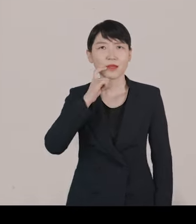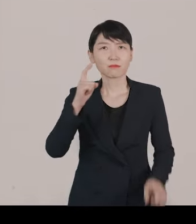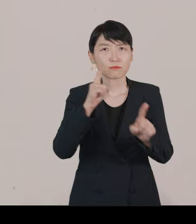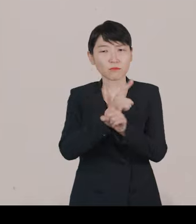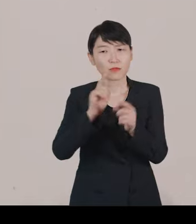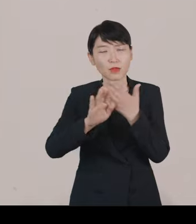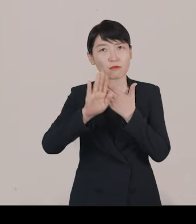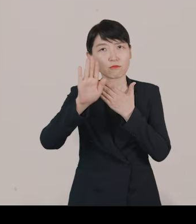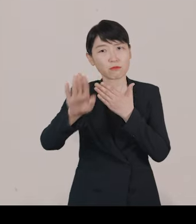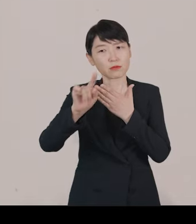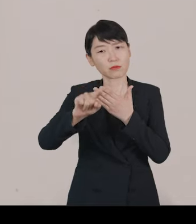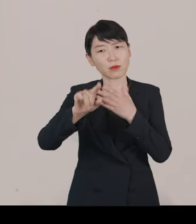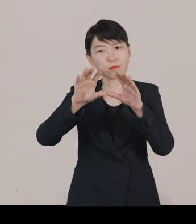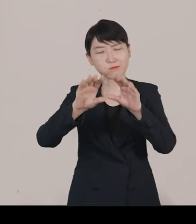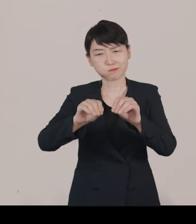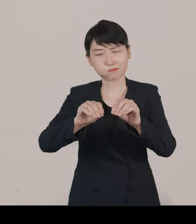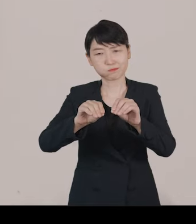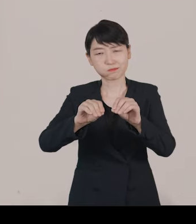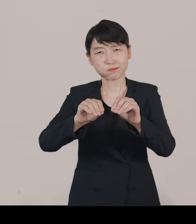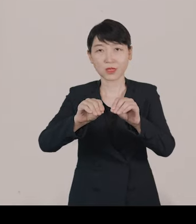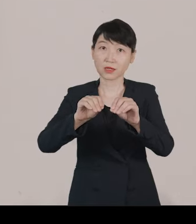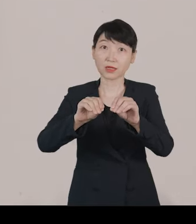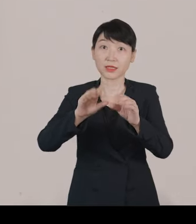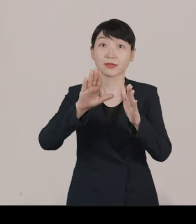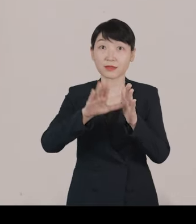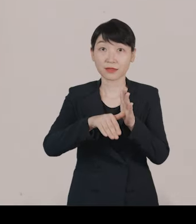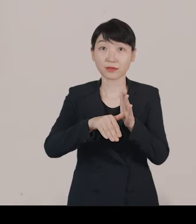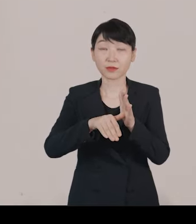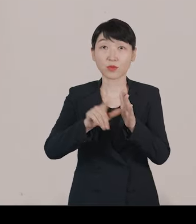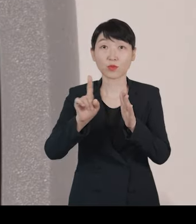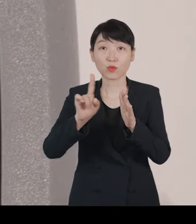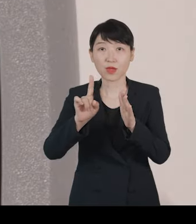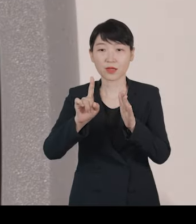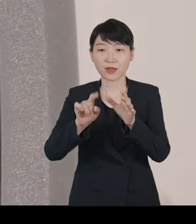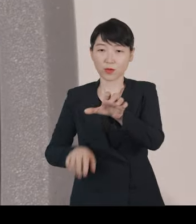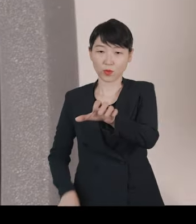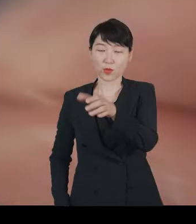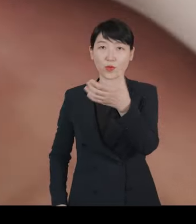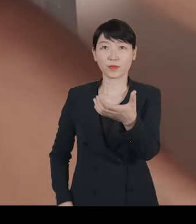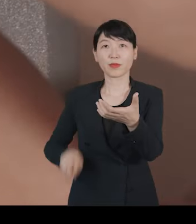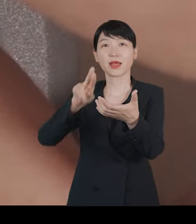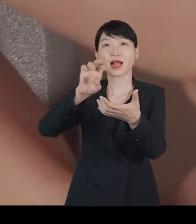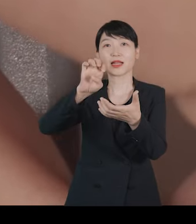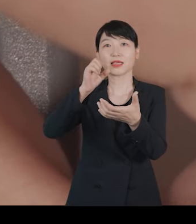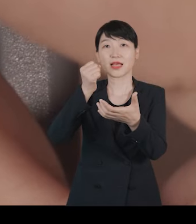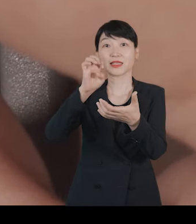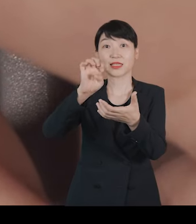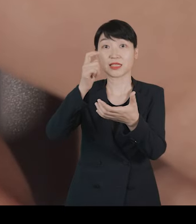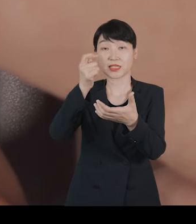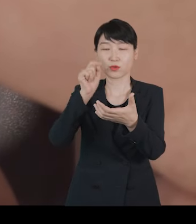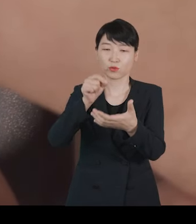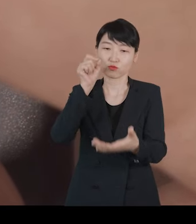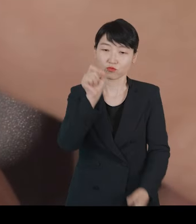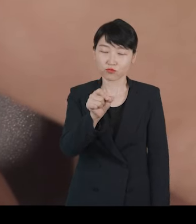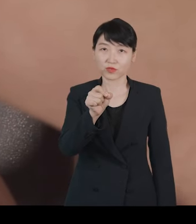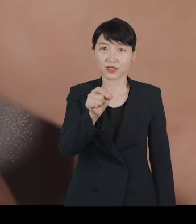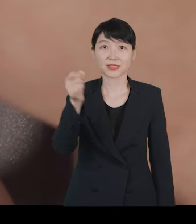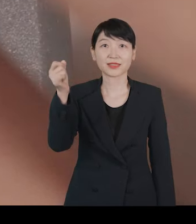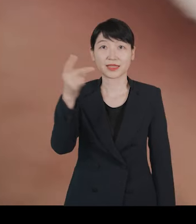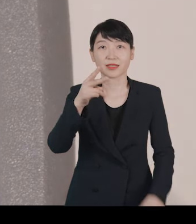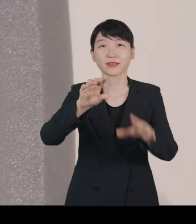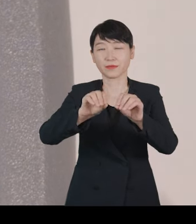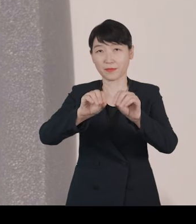배터리를 교체하고 난 이후에도 기기가 작동되지 않을 경우 기기 뒷면의 리셋 버튼을 눌러 센서의